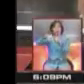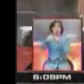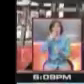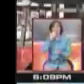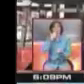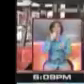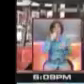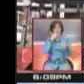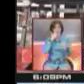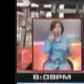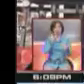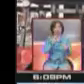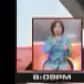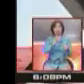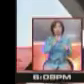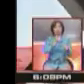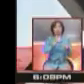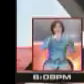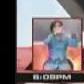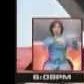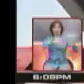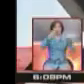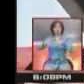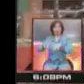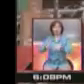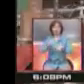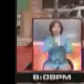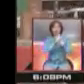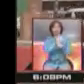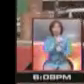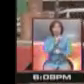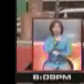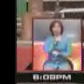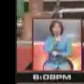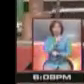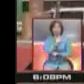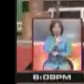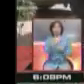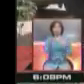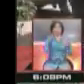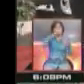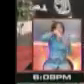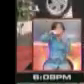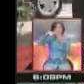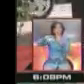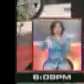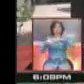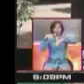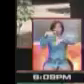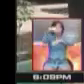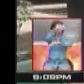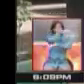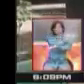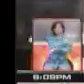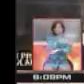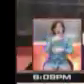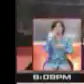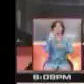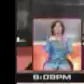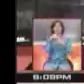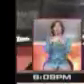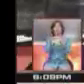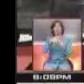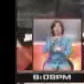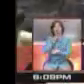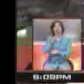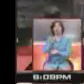bayong. Ang poste ng LRT, nilagyan ng tiles. Bagong pintura din ang footbridge. Bahagi daw ito ng project ng MMDA para